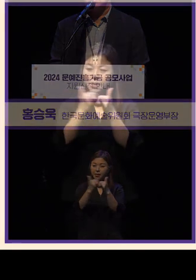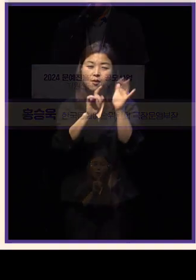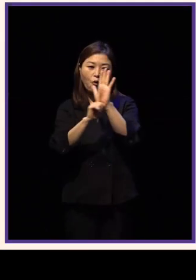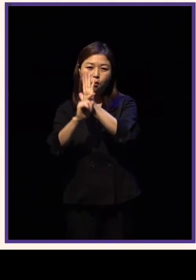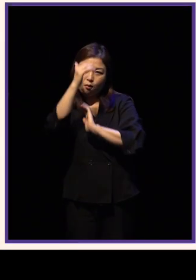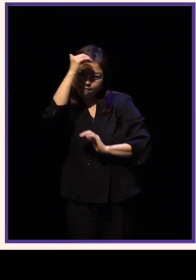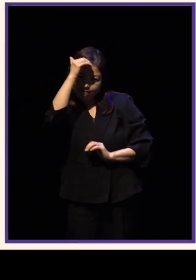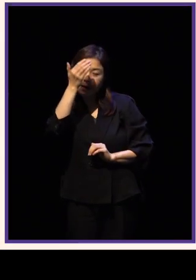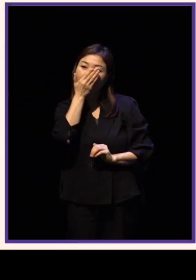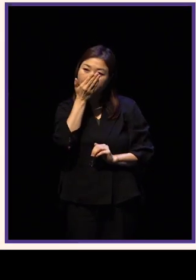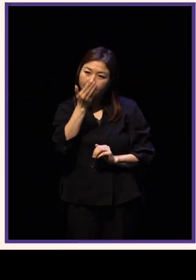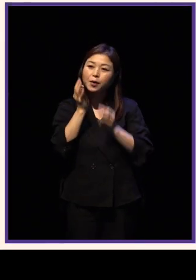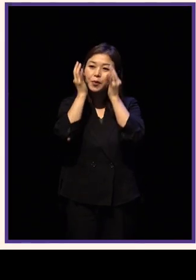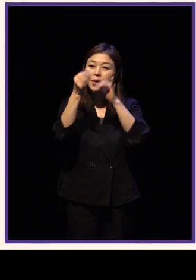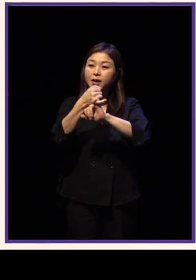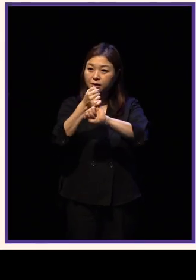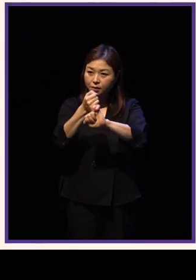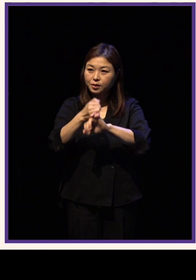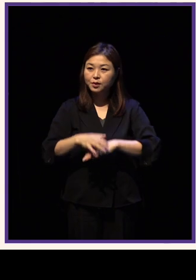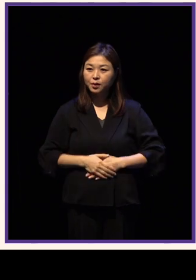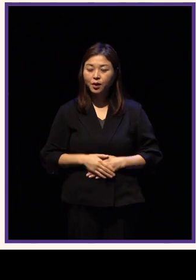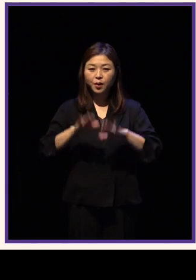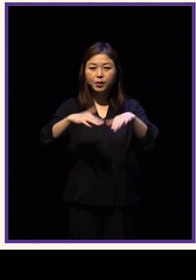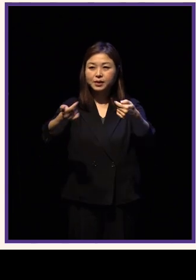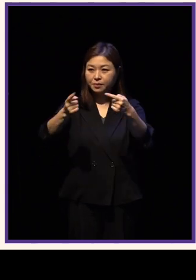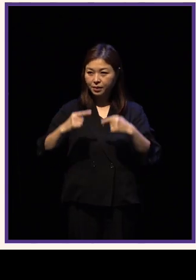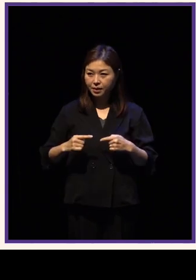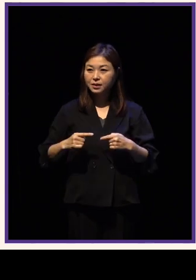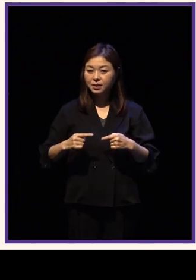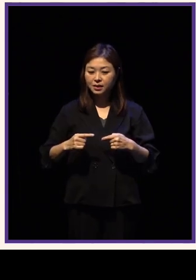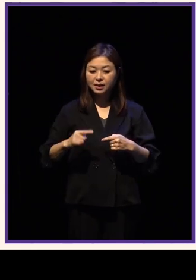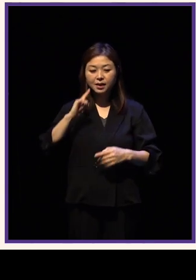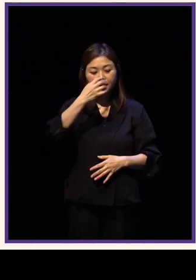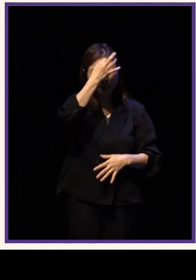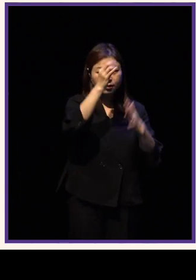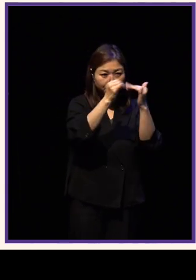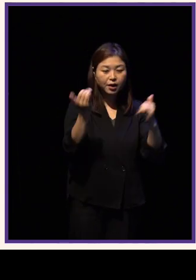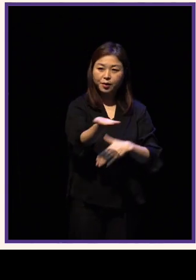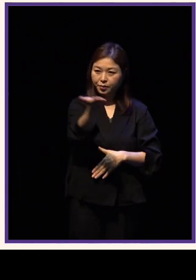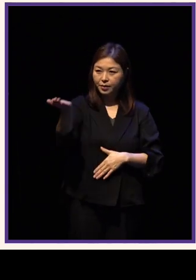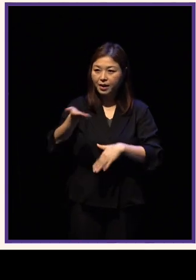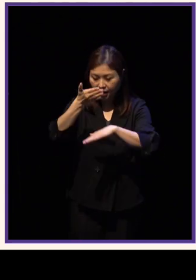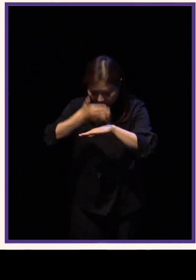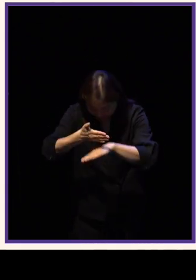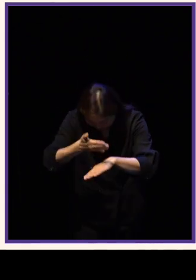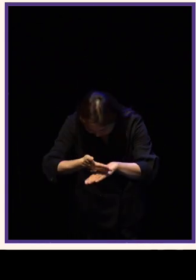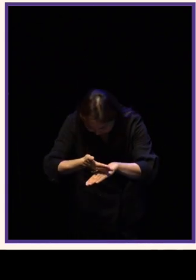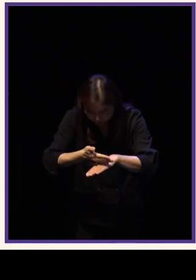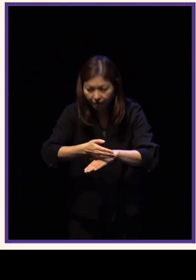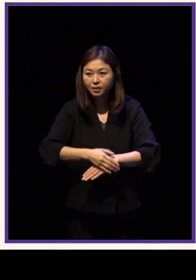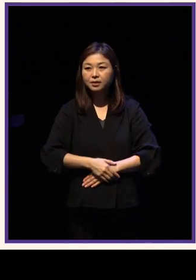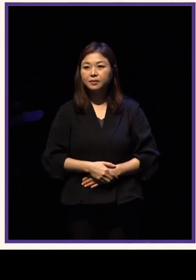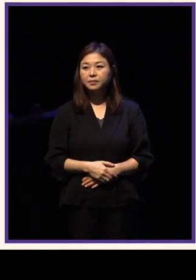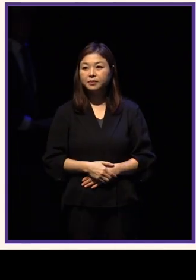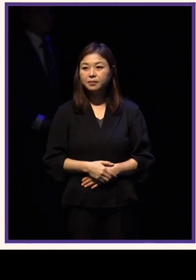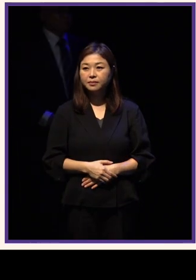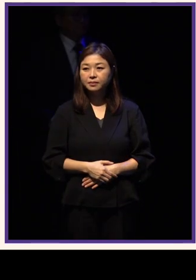있는 기회가 될 수 있도록 노력하겠습니다. 오늘 참여해 주신 예술가분들께 감사드립니다. 감사합니다.